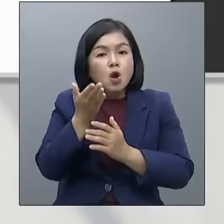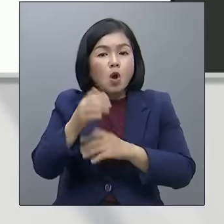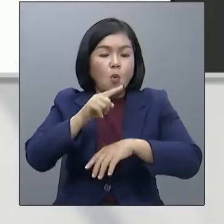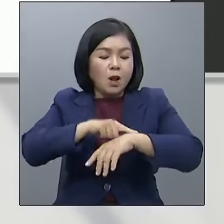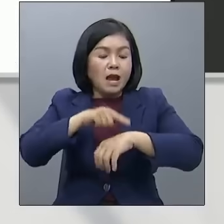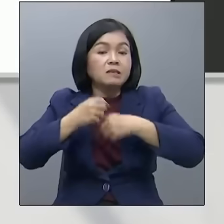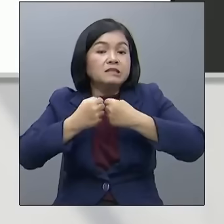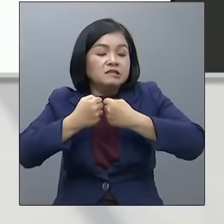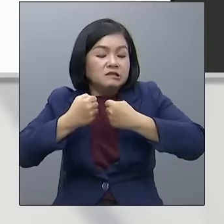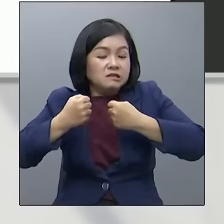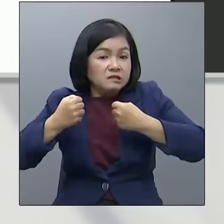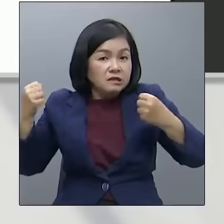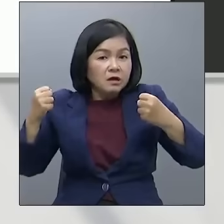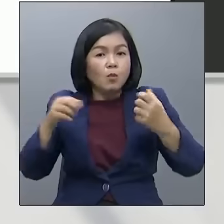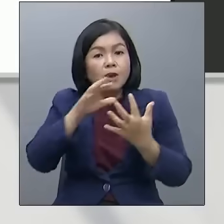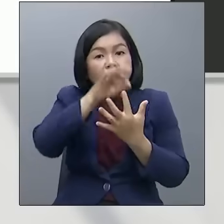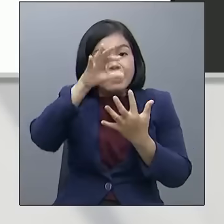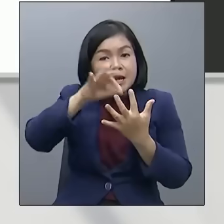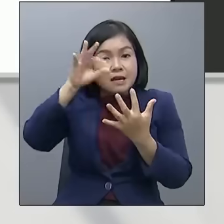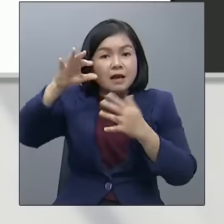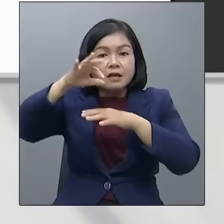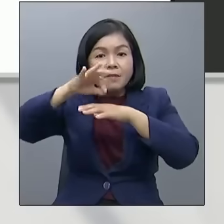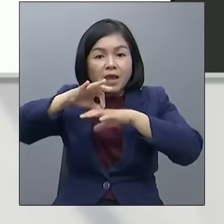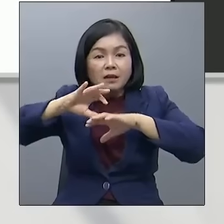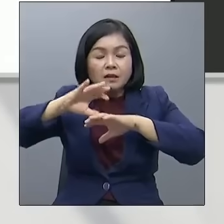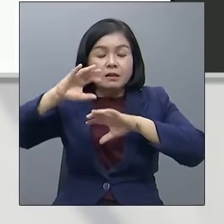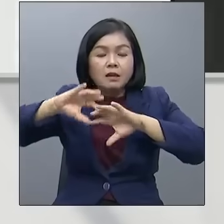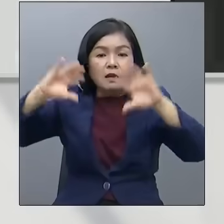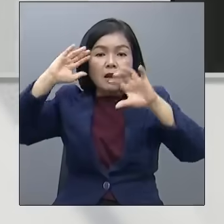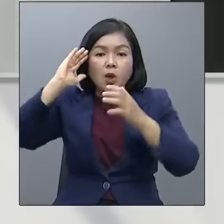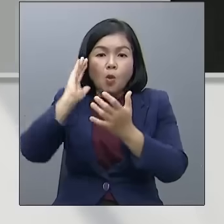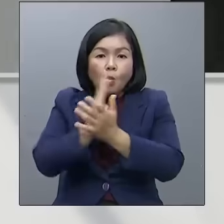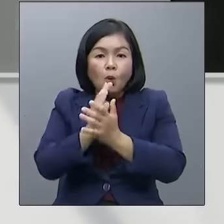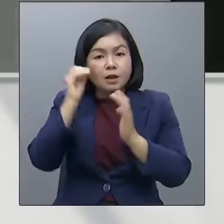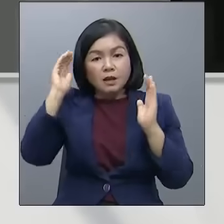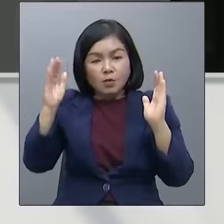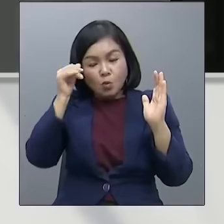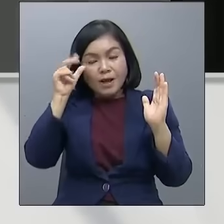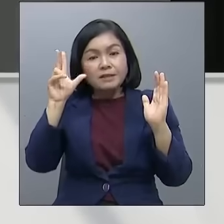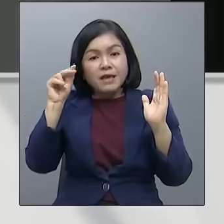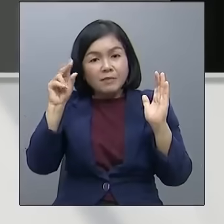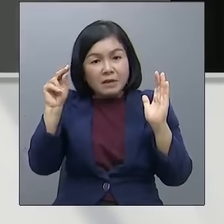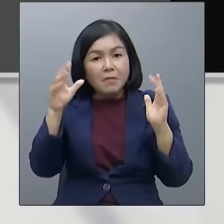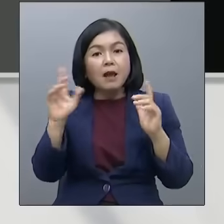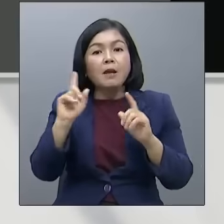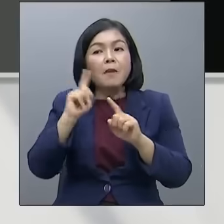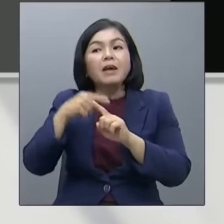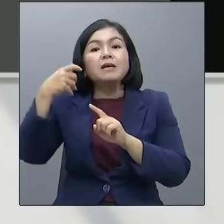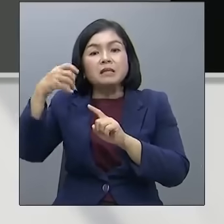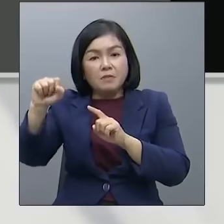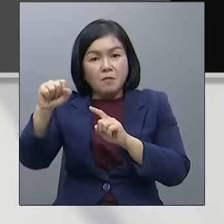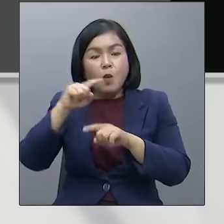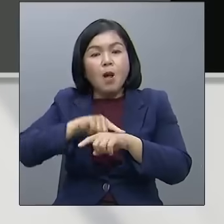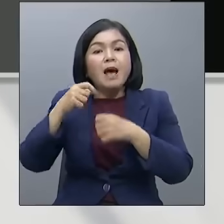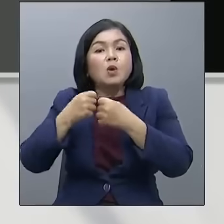เวลาในการคัดเลือกแต่งตั้งข้าราชการตำรวจ30วันซึ่งจะไปแต่งตั้งกันในเดือนตุลาคมเป็